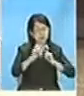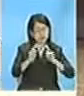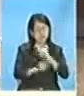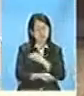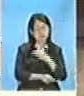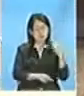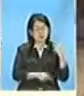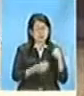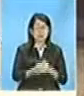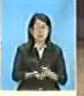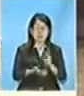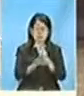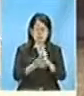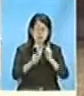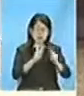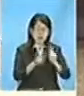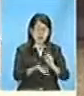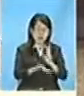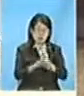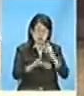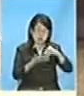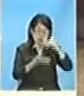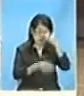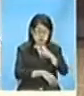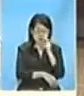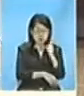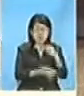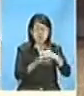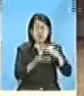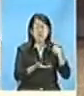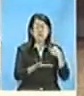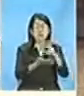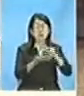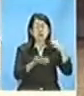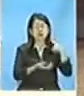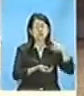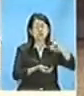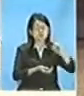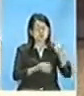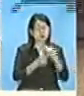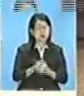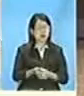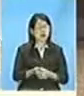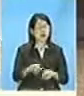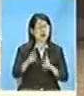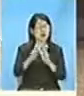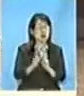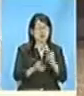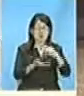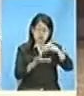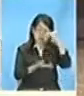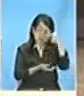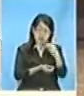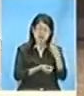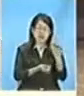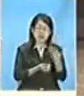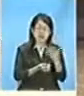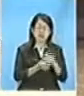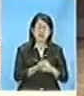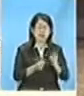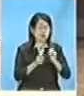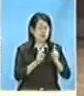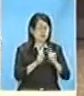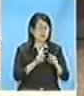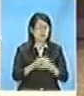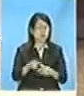นดีเด่นรางวัลนิสิตดีเด่นแห่งจุฬาแห่งปีจากจุฬาลงกรณ์มหาวิทยาลัยรางวัลศิษย์เก่าเศรษฐศาสตร์ดีเด่นและ